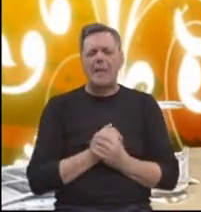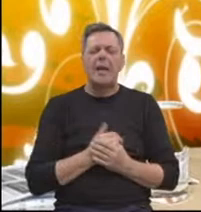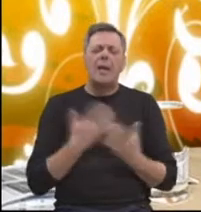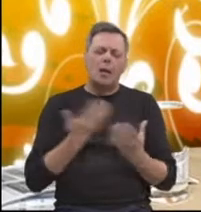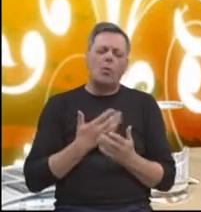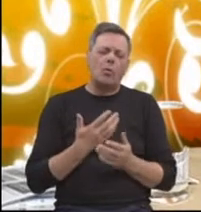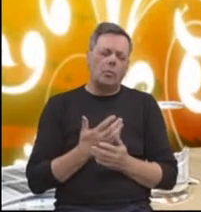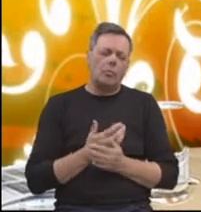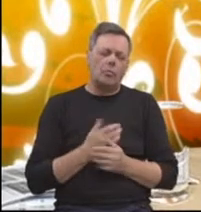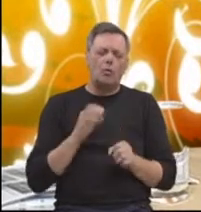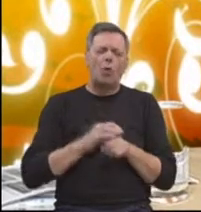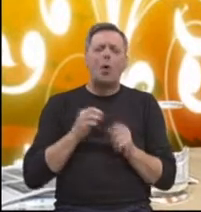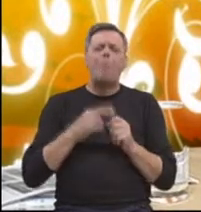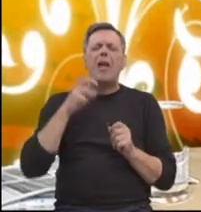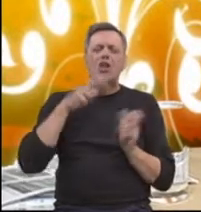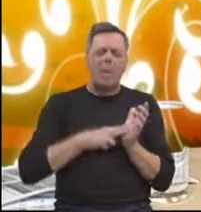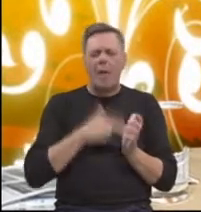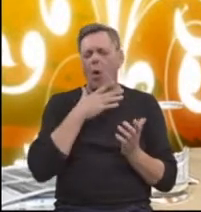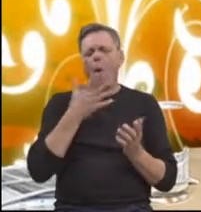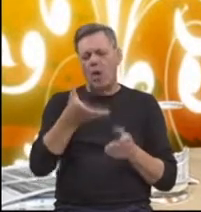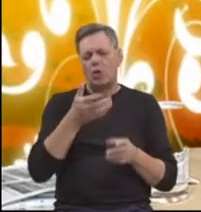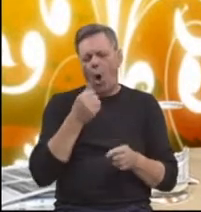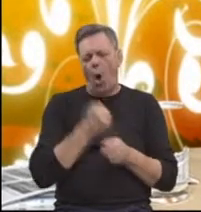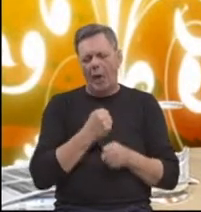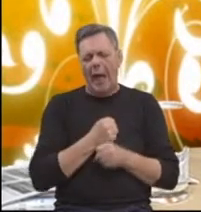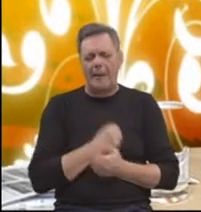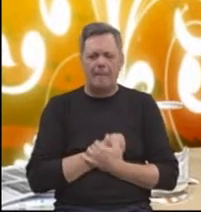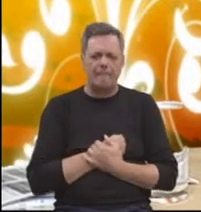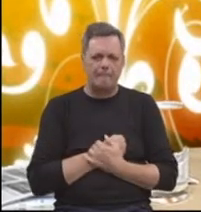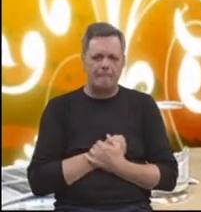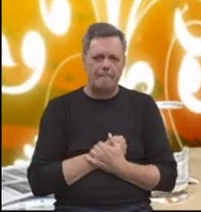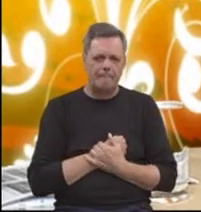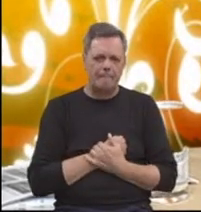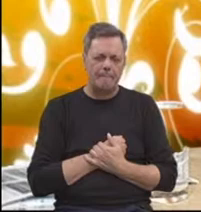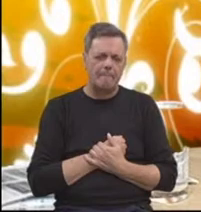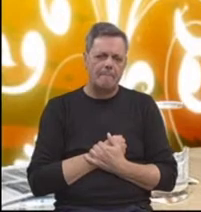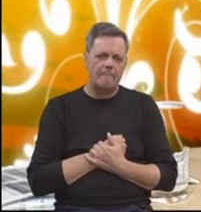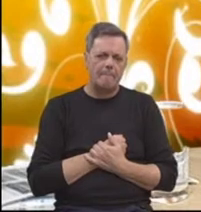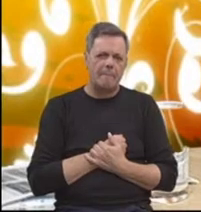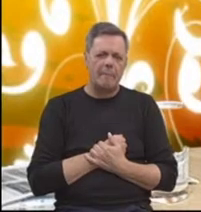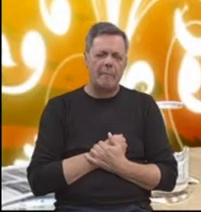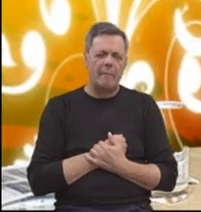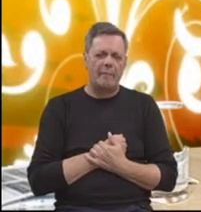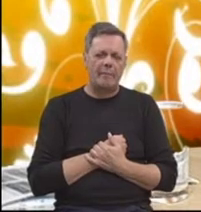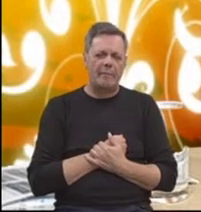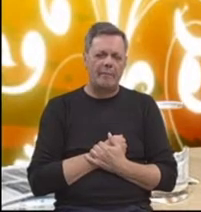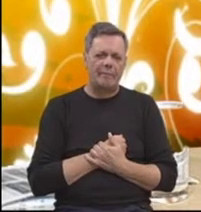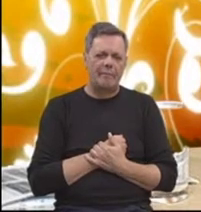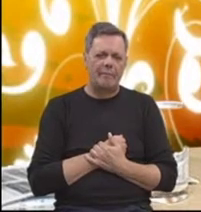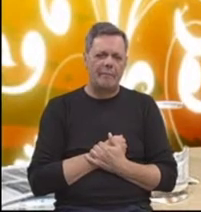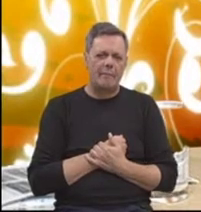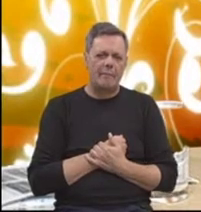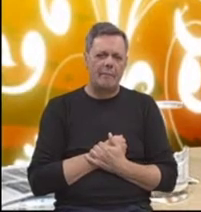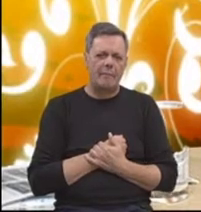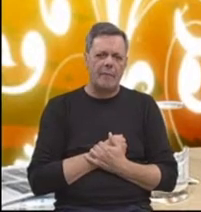koji radi te intervencije na podmazivanju želuca, bajpasovima tankog crijeva i tako dalje i tako bliže.